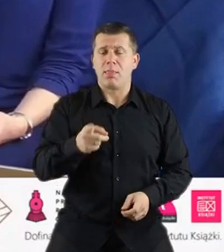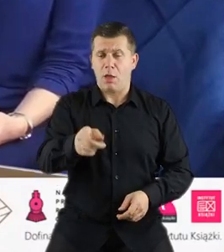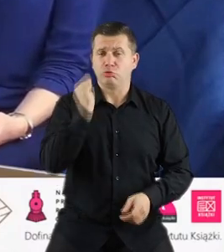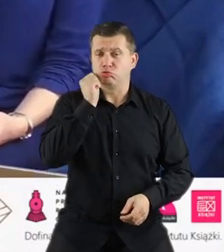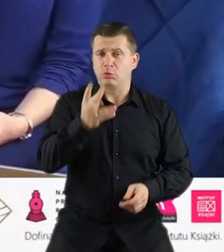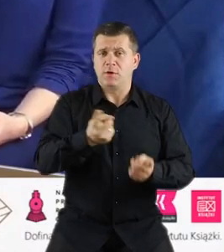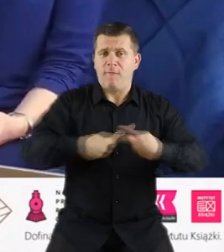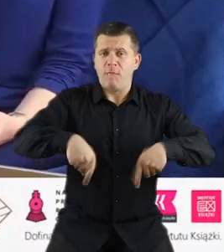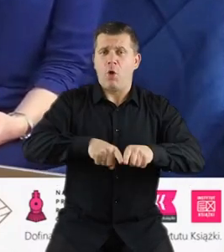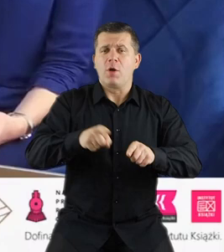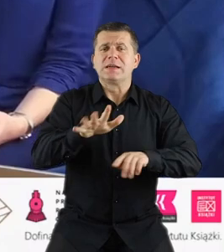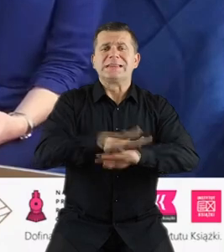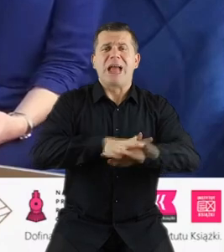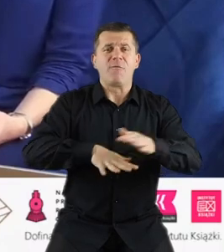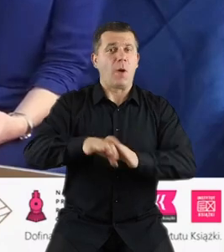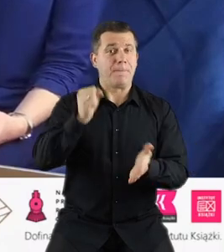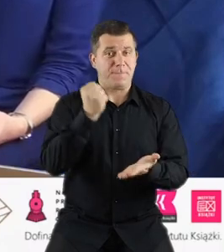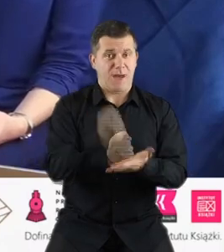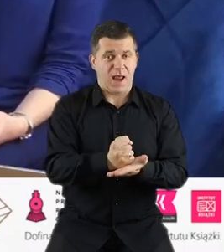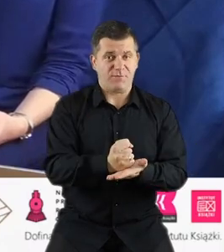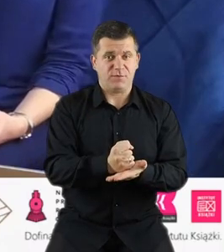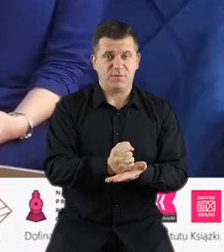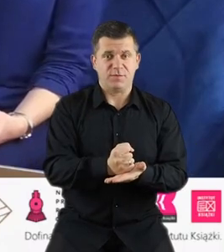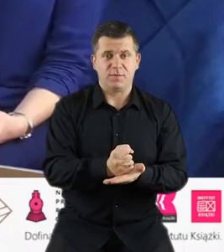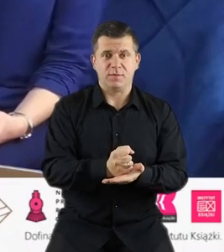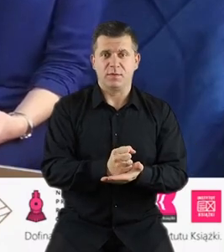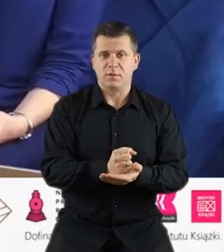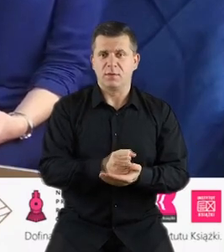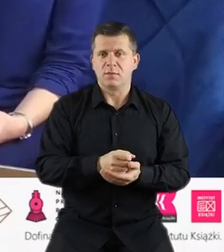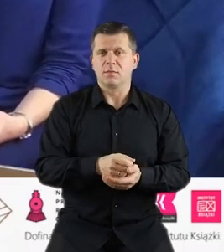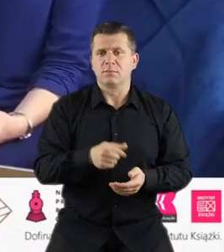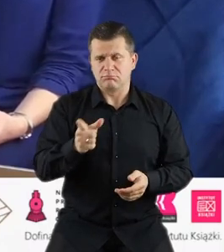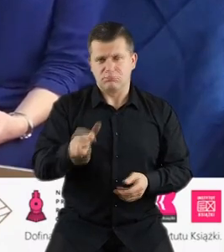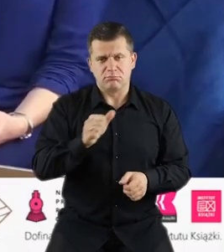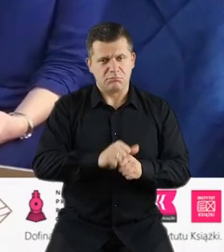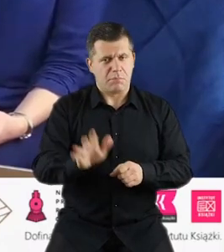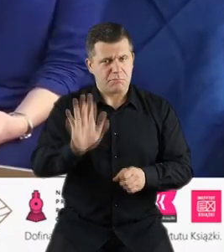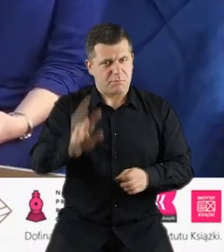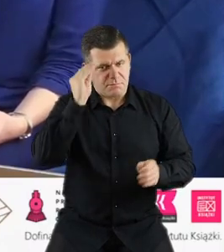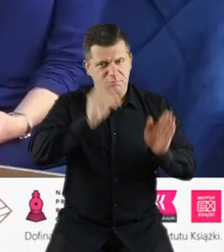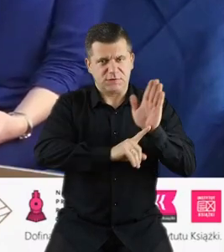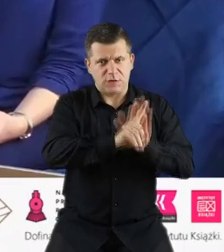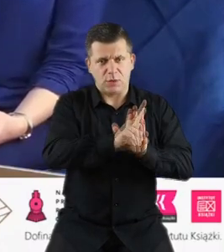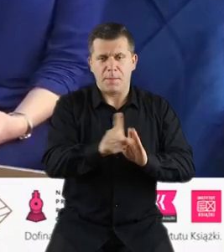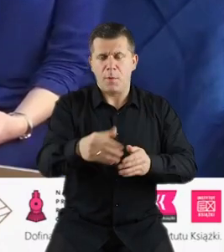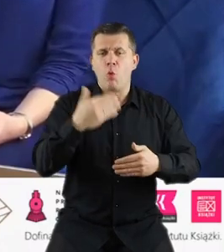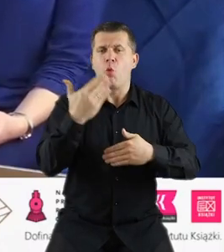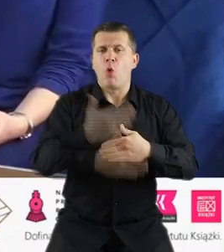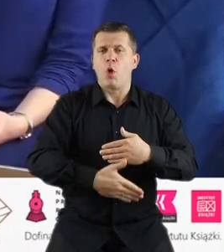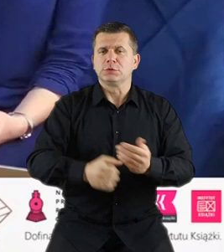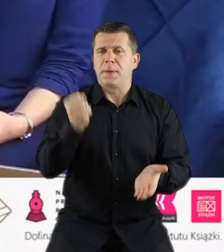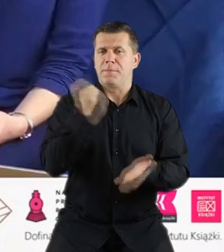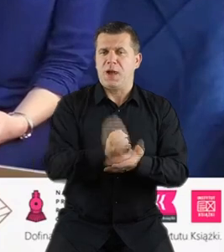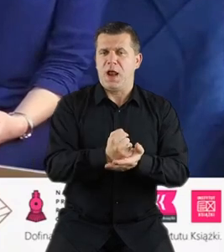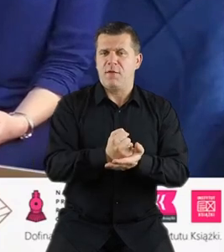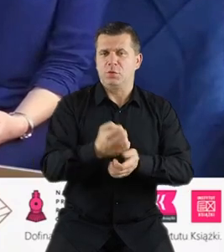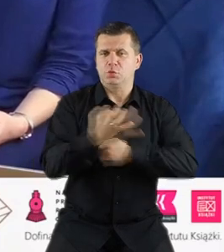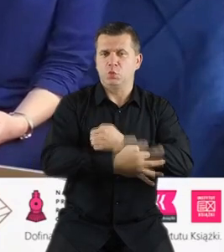Na co dzień wykonuje pani zawód prawnika, gruntownie wykształconego, gdyż ukończyła pani